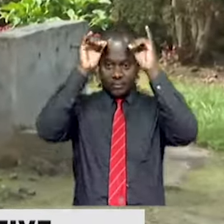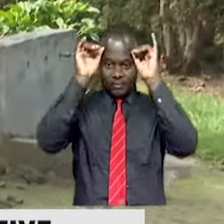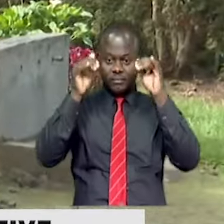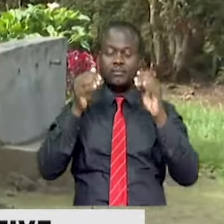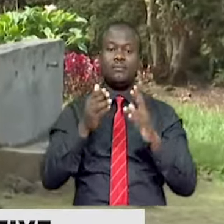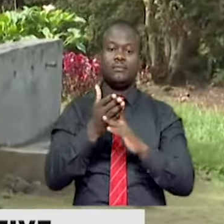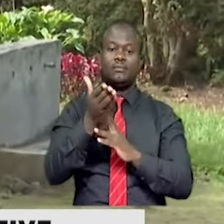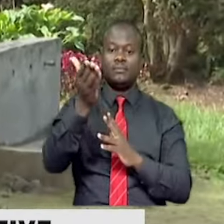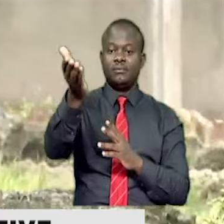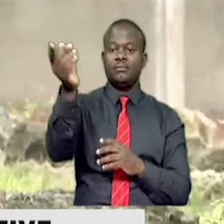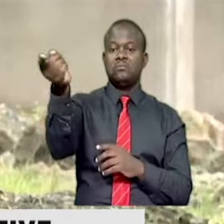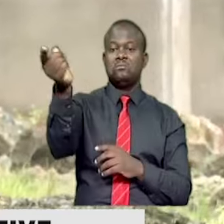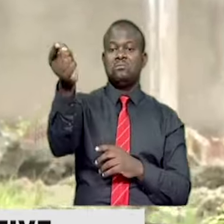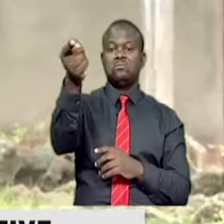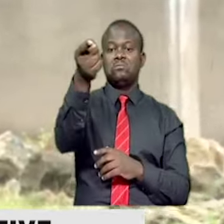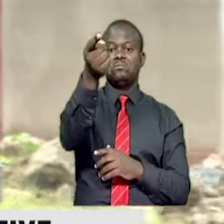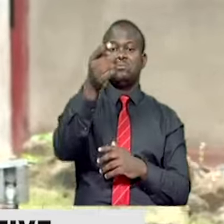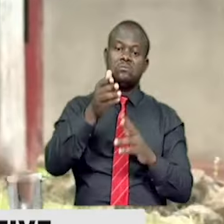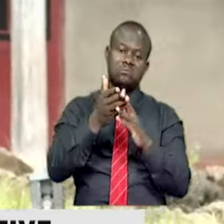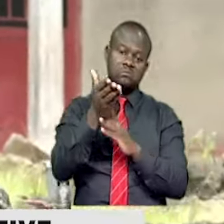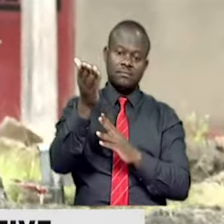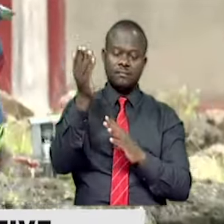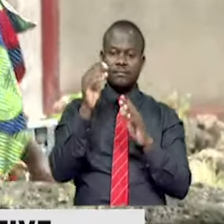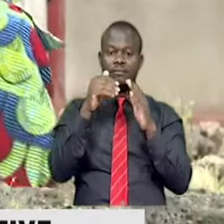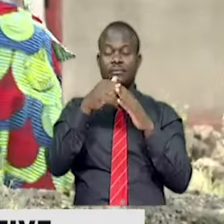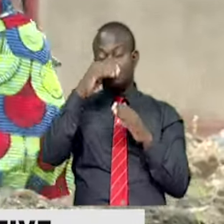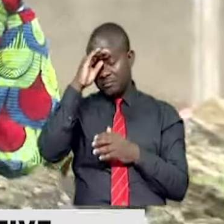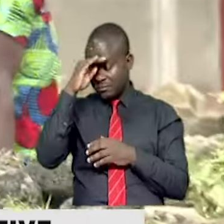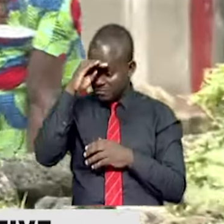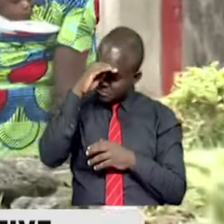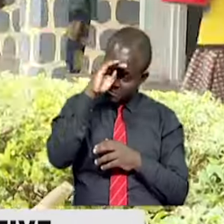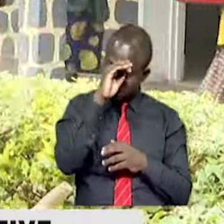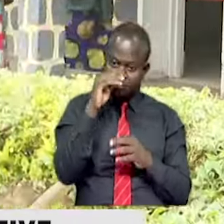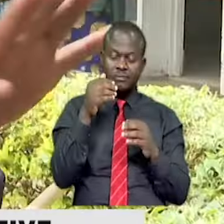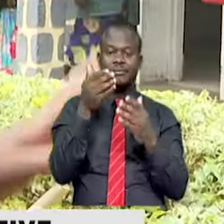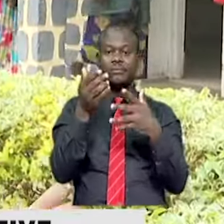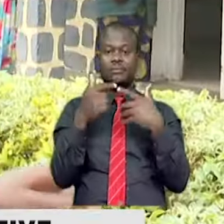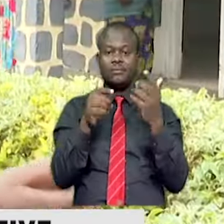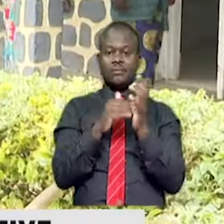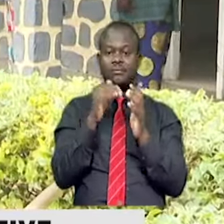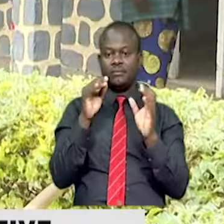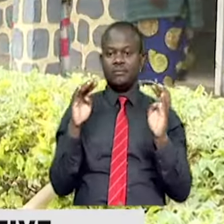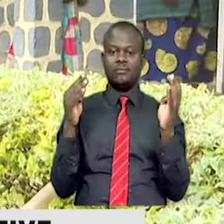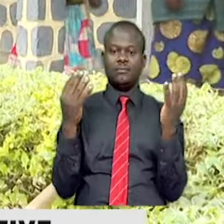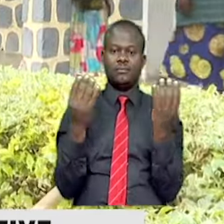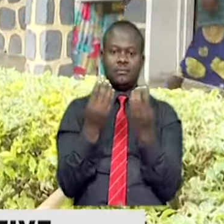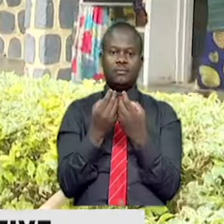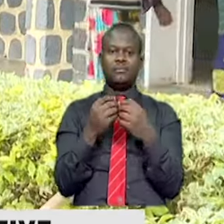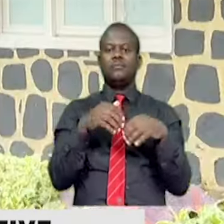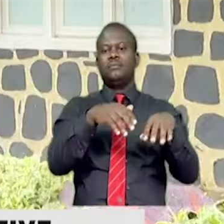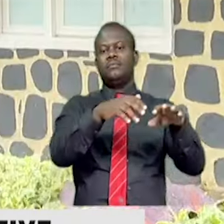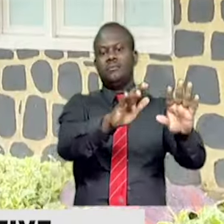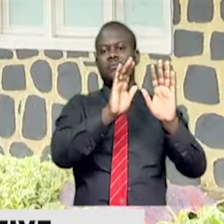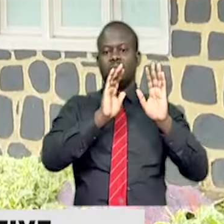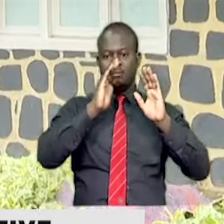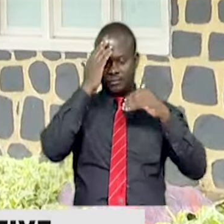ni ukuza bakaragiraho zigatambuka n'abasinzi bakaza bakasindira kandi habaye hari igipangu babaheza hanze